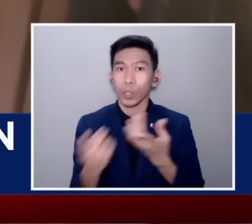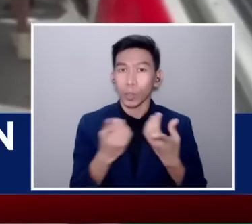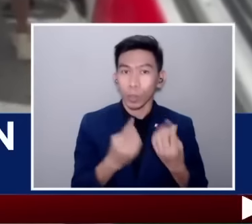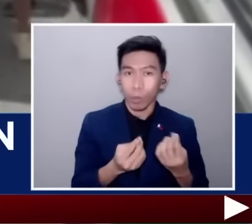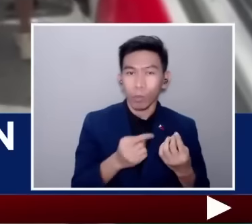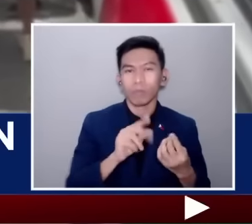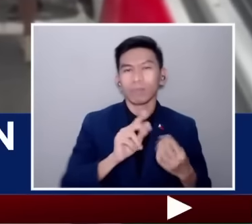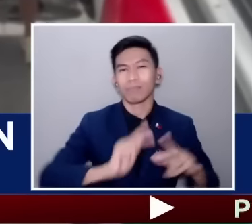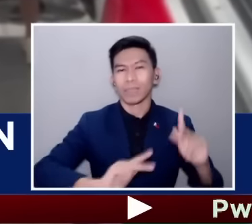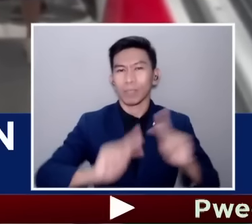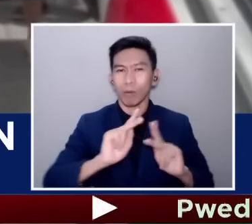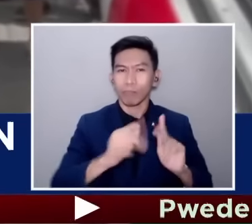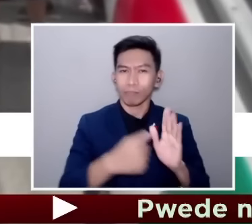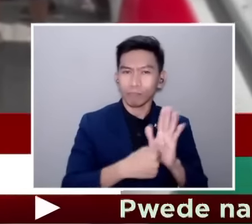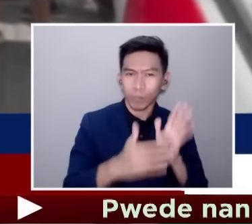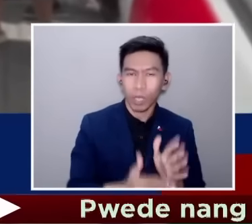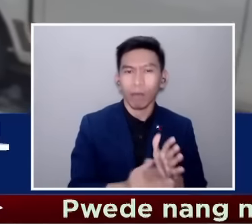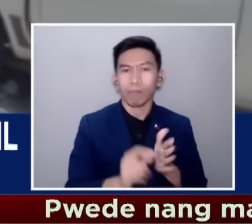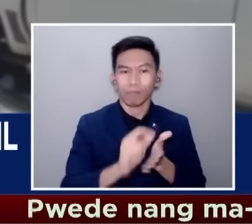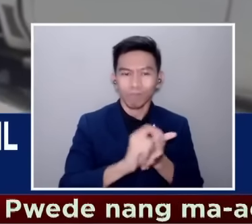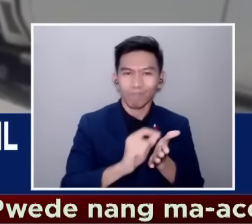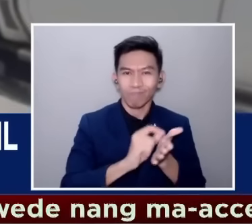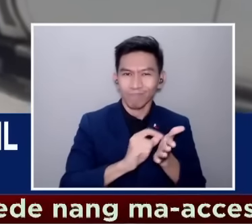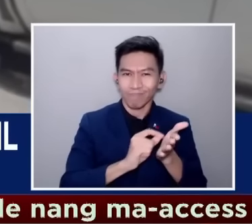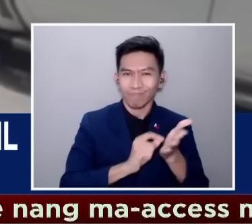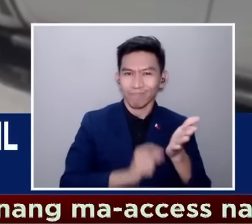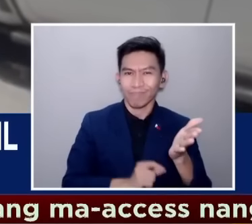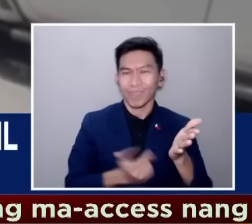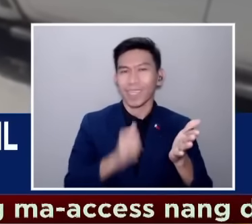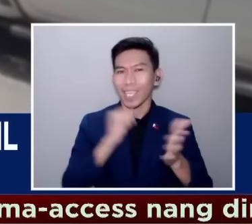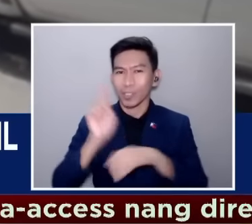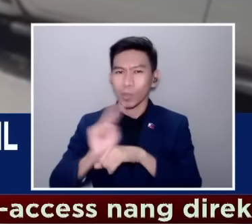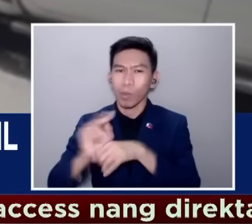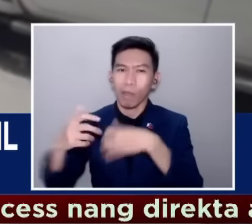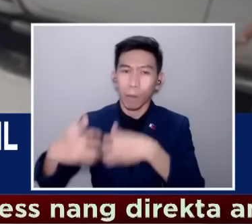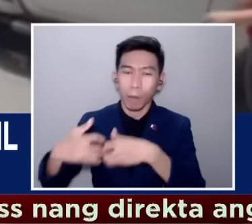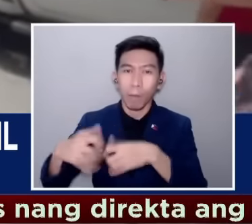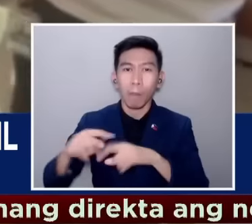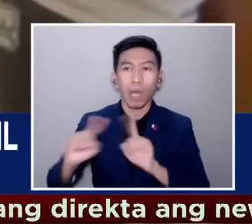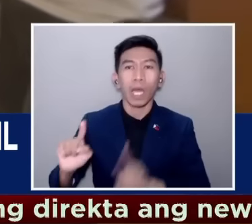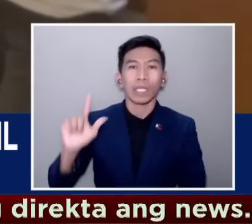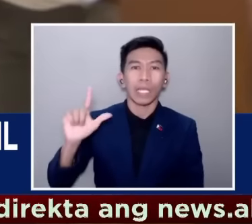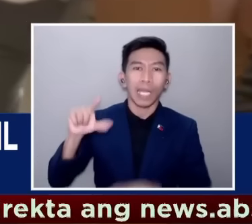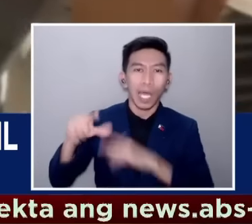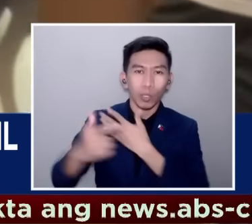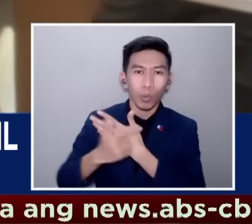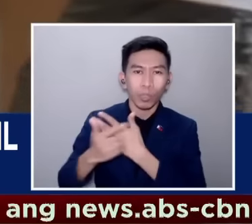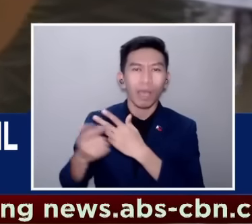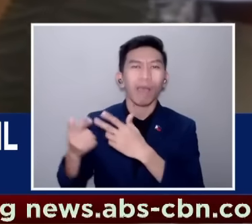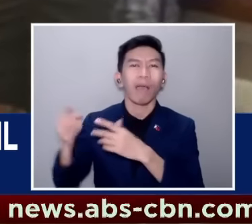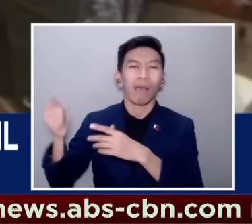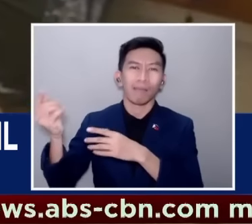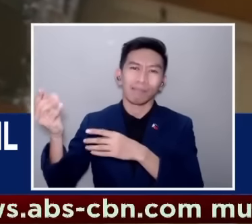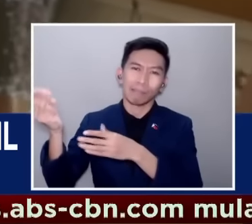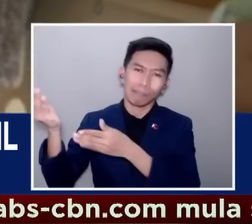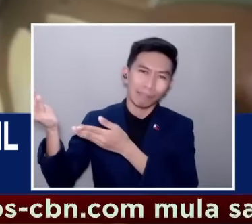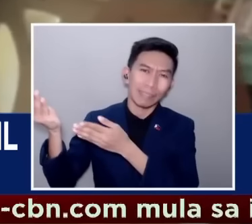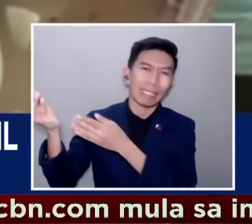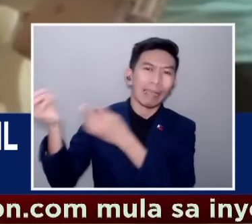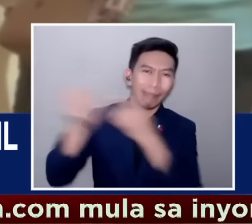problema nga lang ay sa Laguna pa manggagaling ang kapalit nito kaya babantayan muna ng Electoral Board at poll watchers ang mga balota